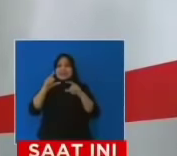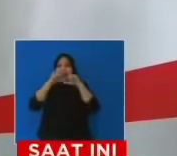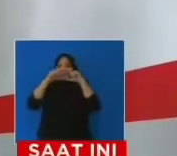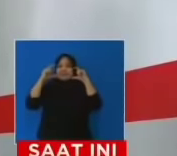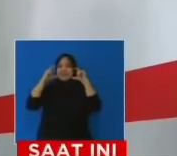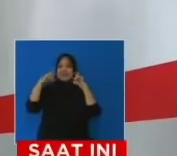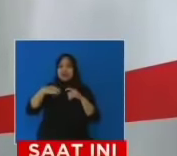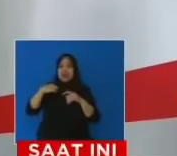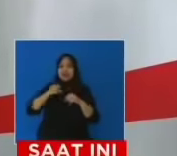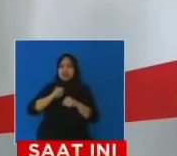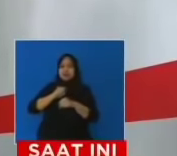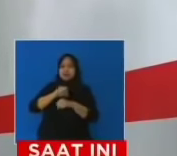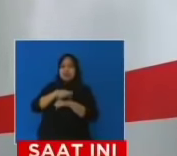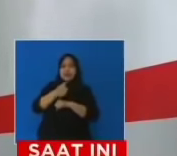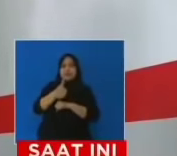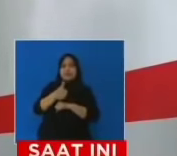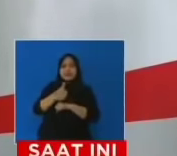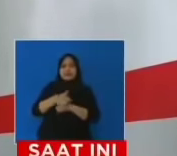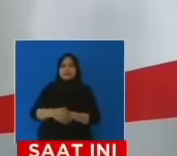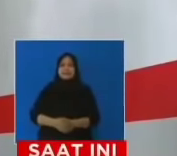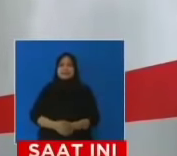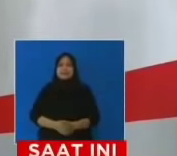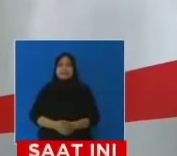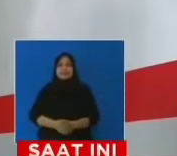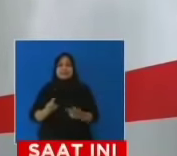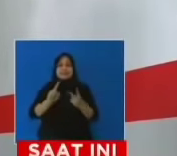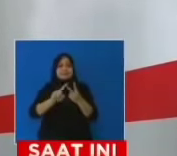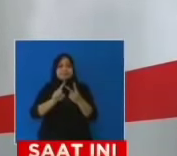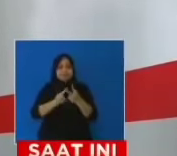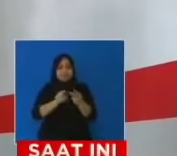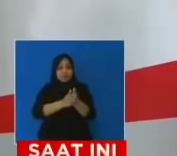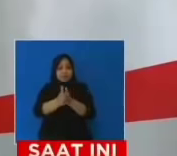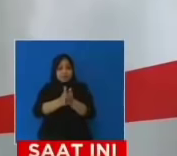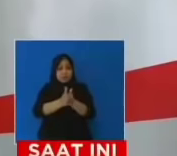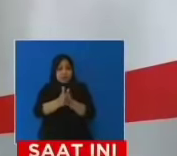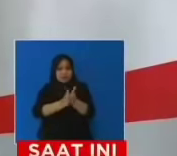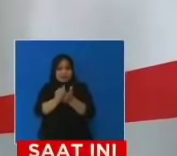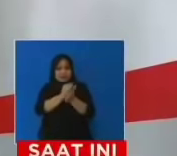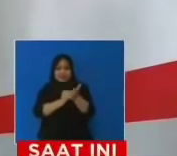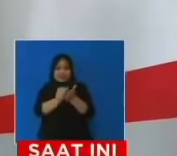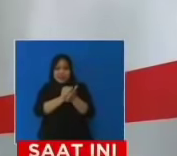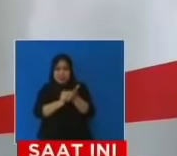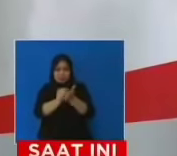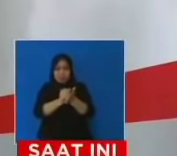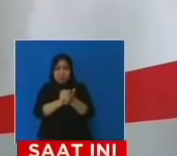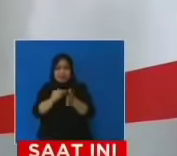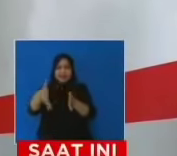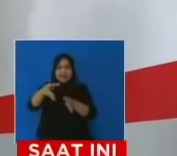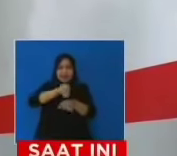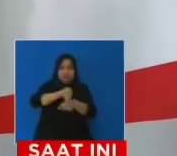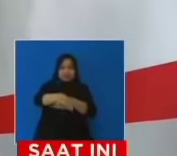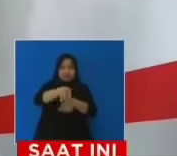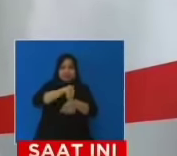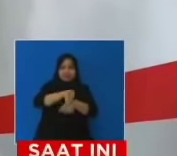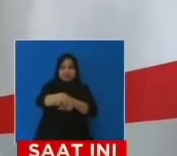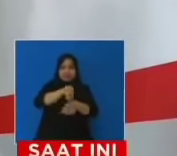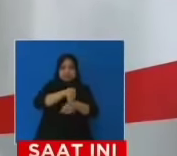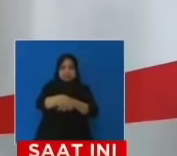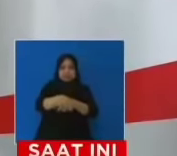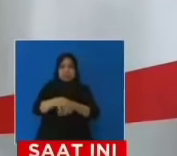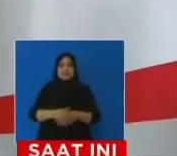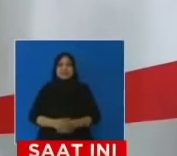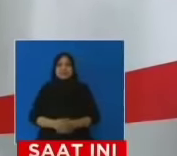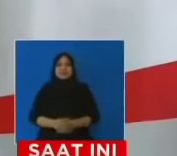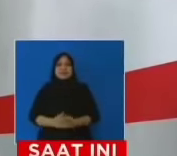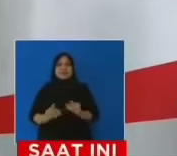penularan. Cuci tangan pakai sabun dan air yang mengalir setidak-tidaknya